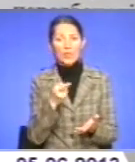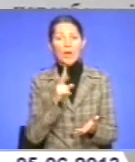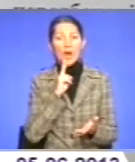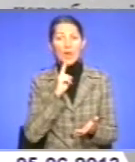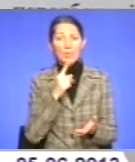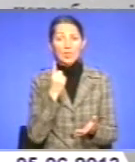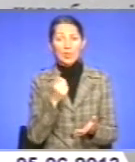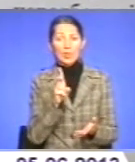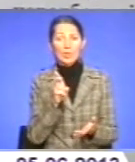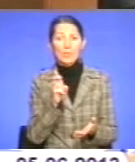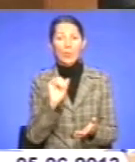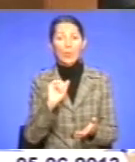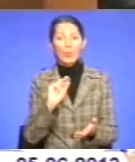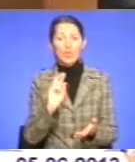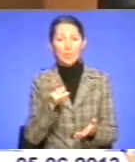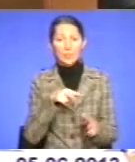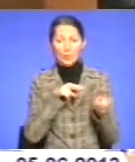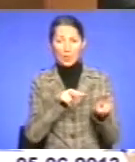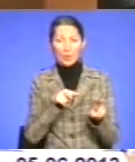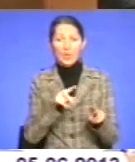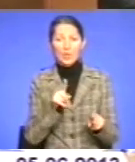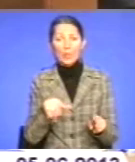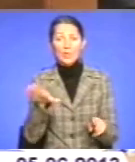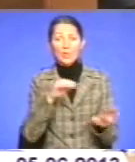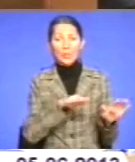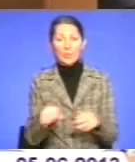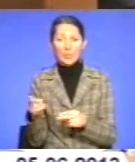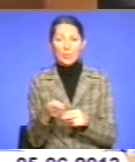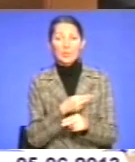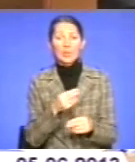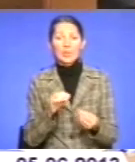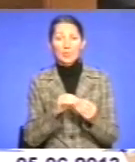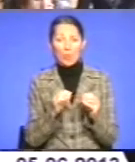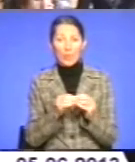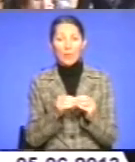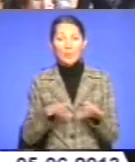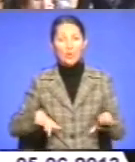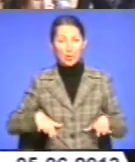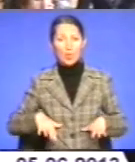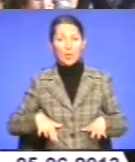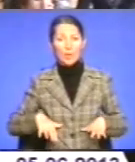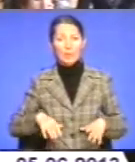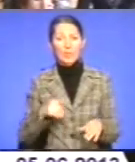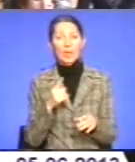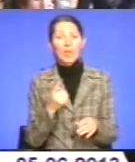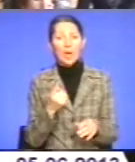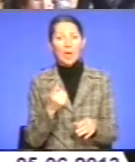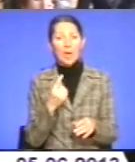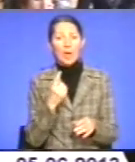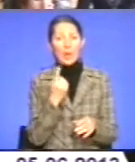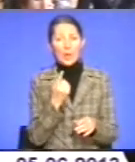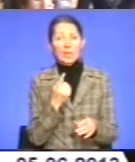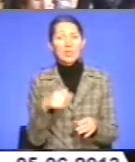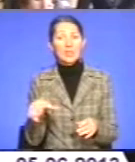Кременці, 1 у Бучачі. Пильнували за тим, щоб усе минулося без інцидентів, інструктори. Перш за все,